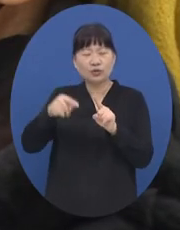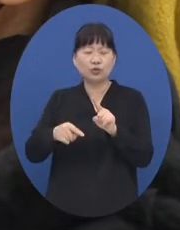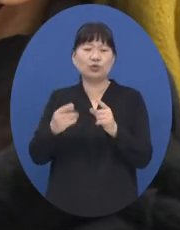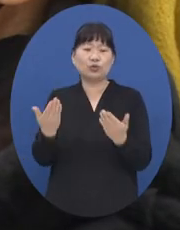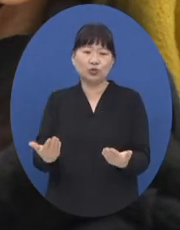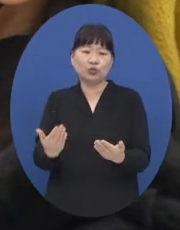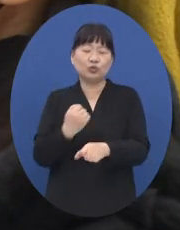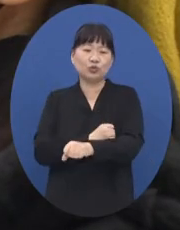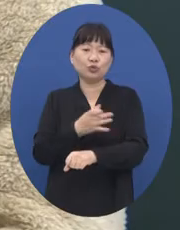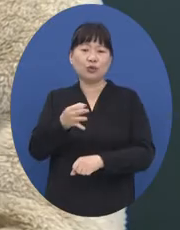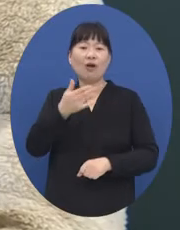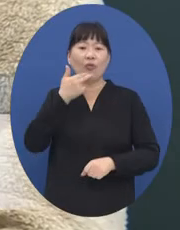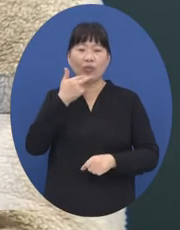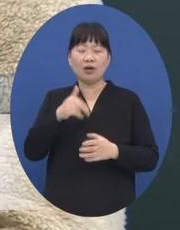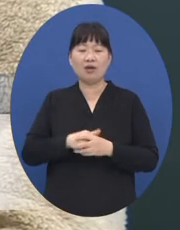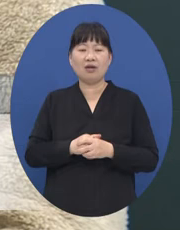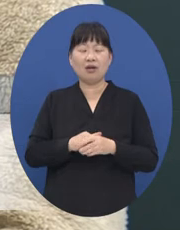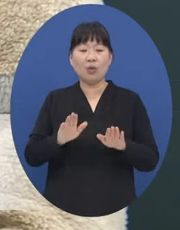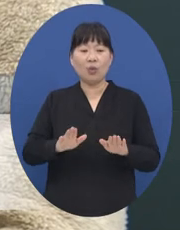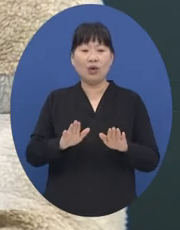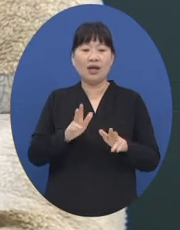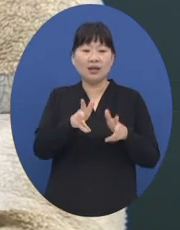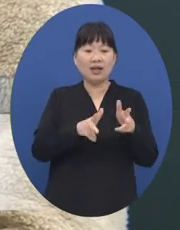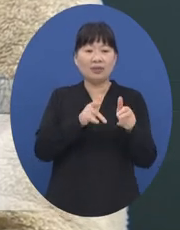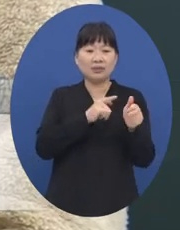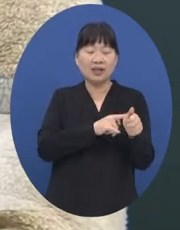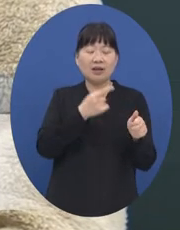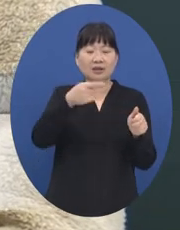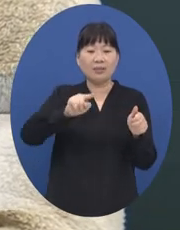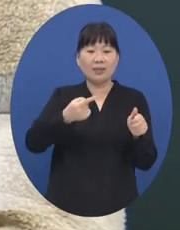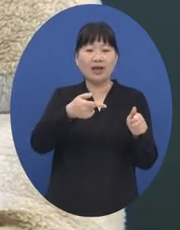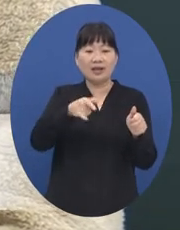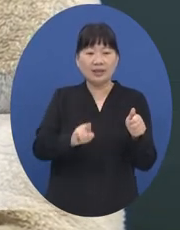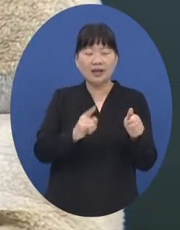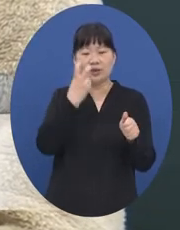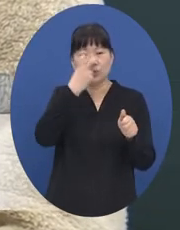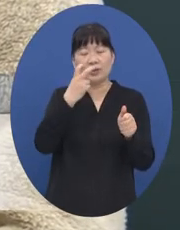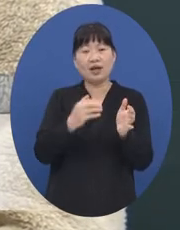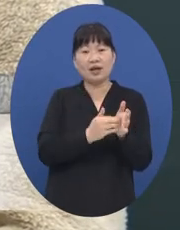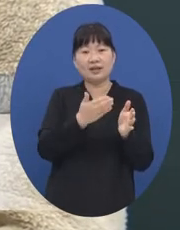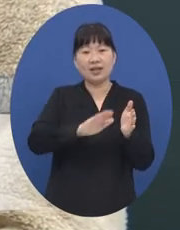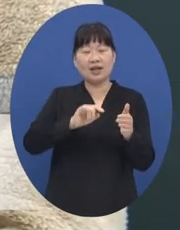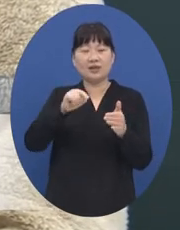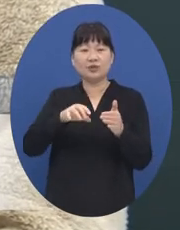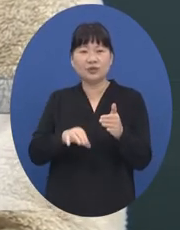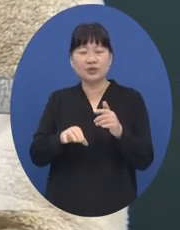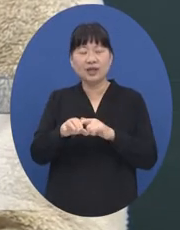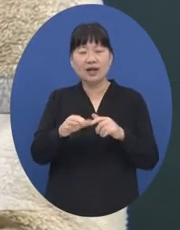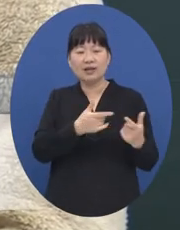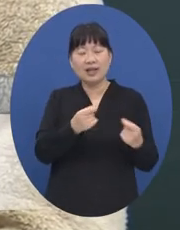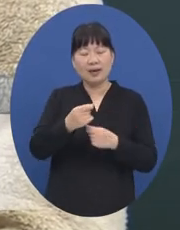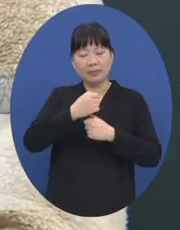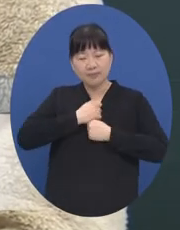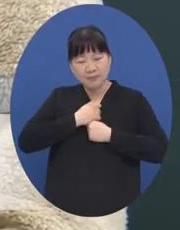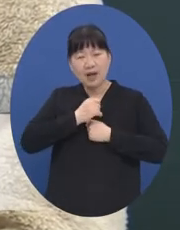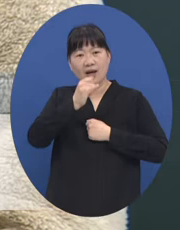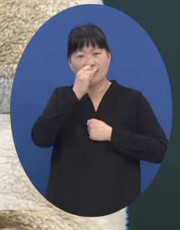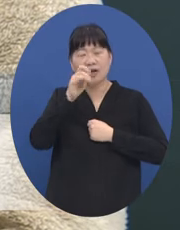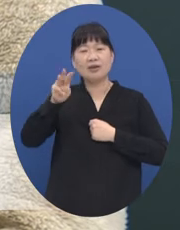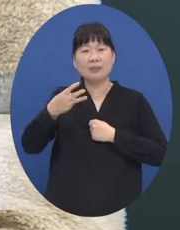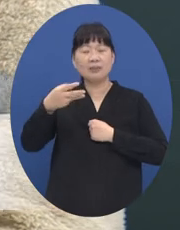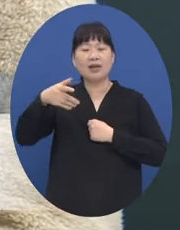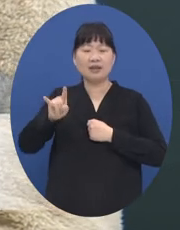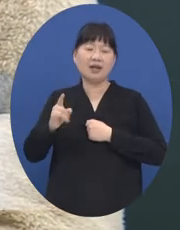받지 못했습니다. 올해 사업장이 1,100개 정도 사업장을 조사를 했고요. 그중에 다잘 지켜진 매장이